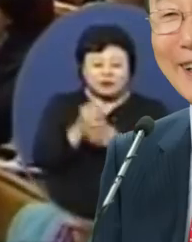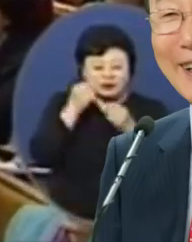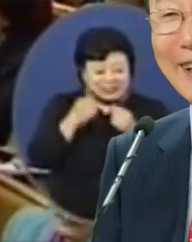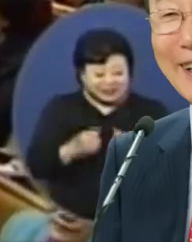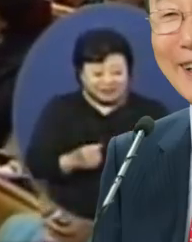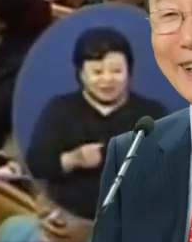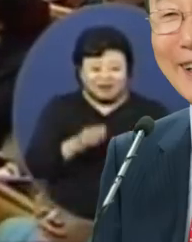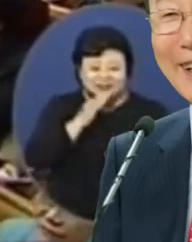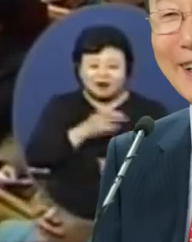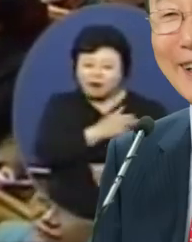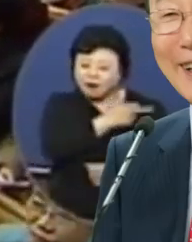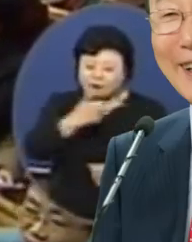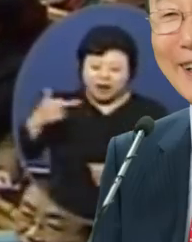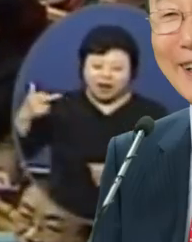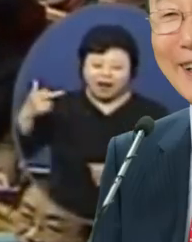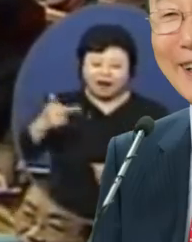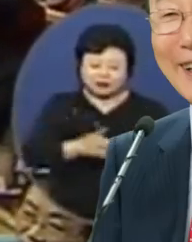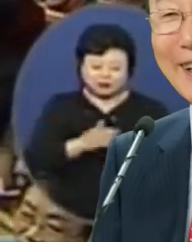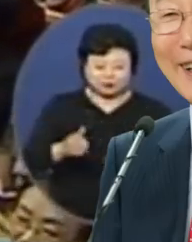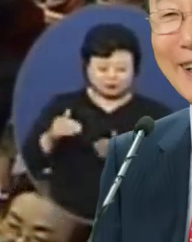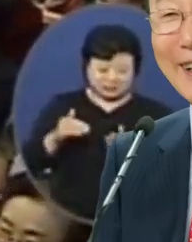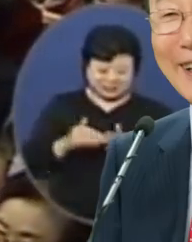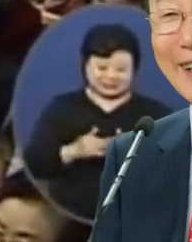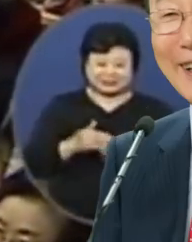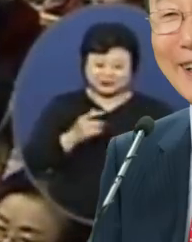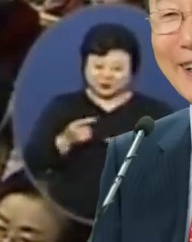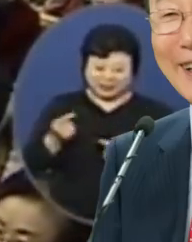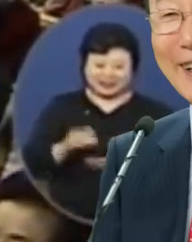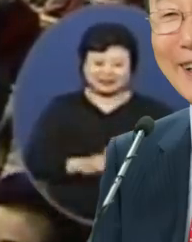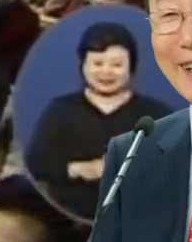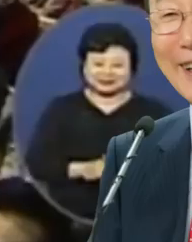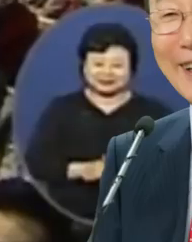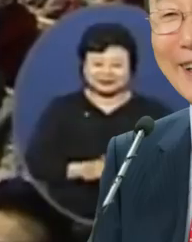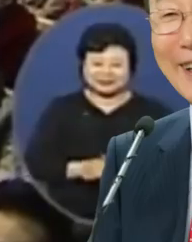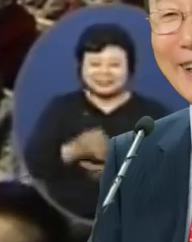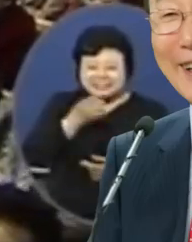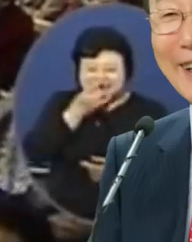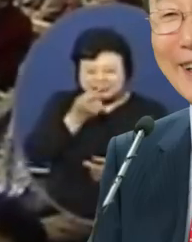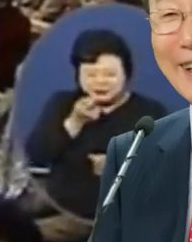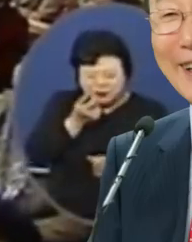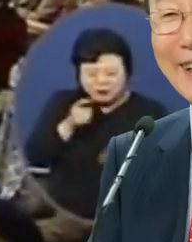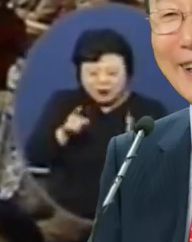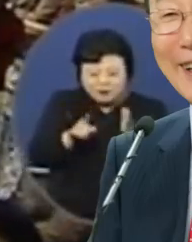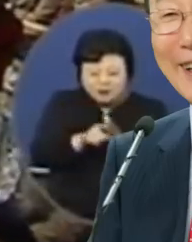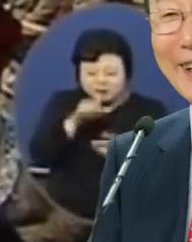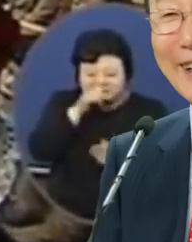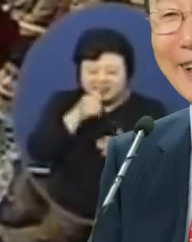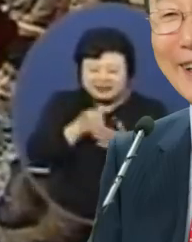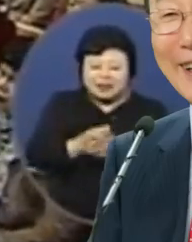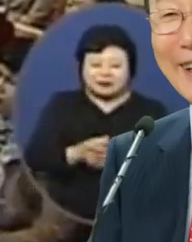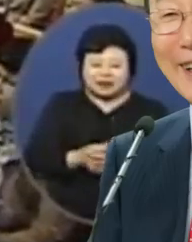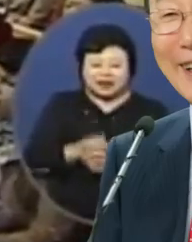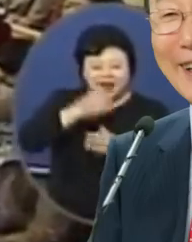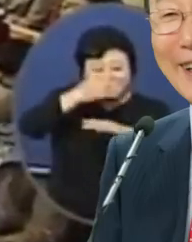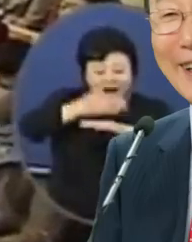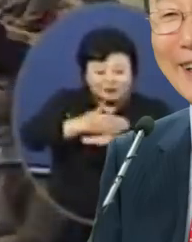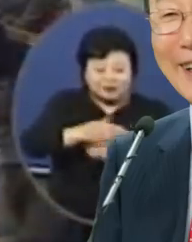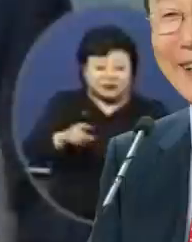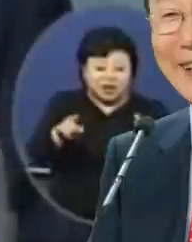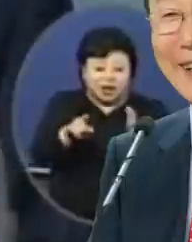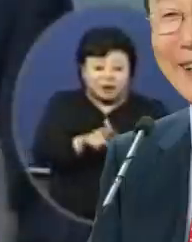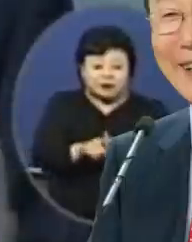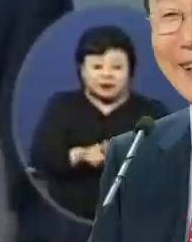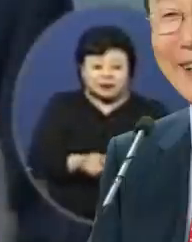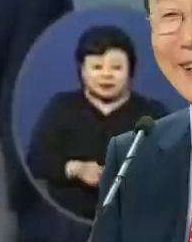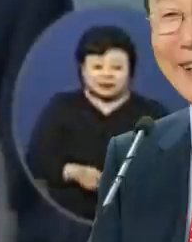것은 굉장한 무장을 하고 있는 것을 말하는 것입니다. 계자씨 하나만한 믿음의 힘이 얼마나 강합니까? 그 믿음이